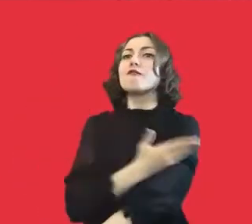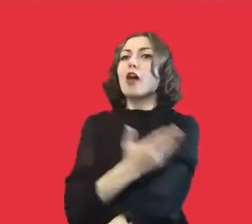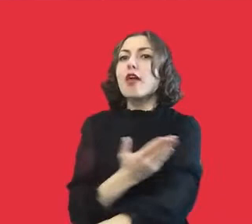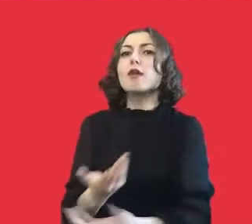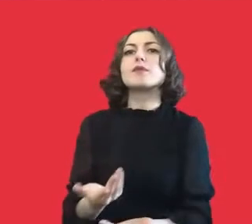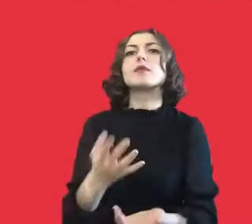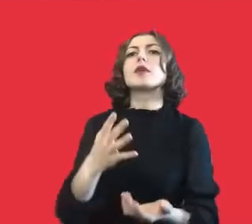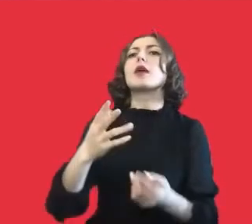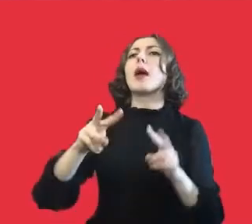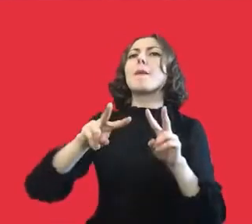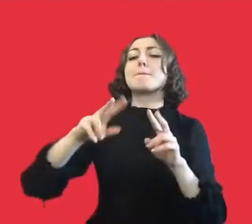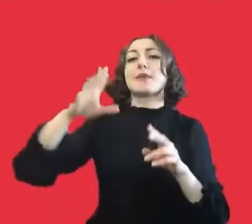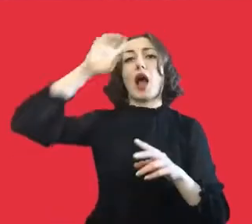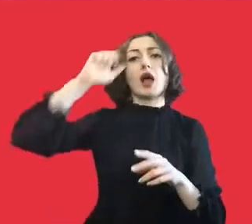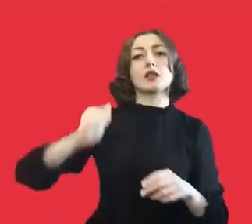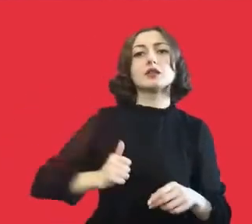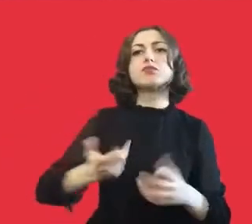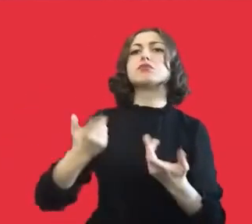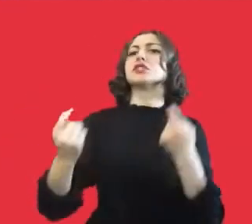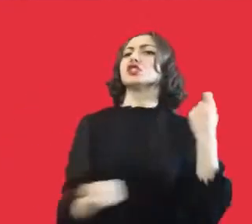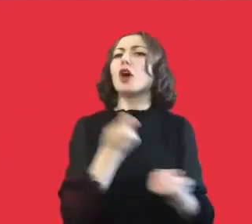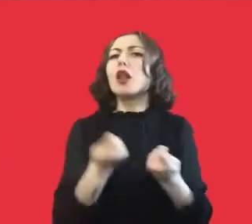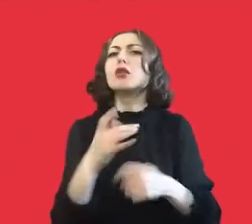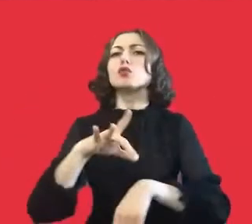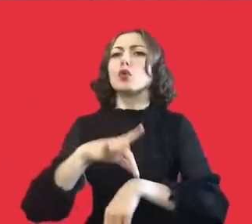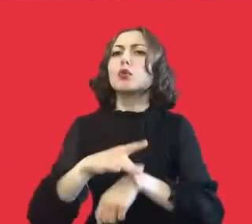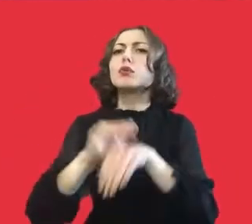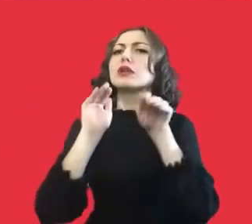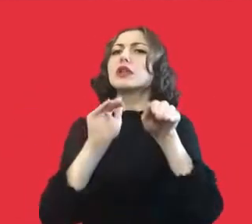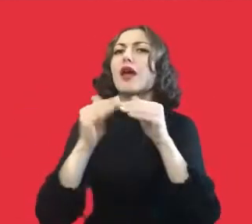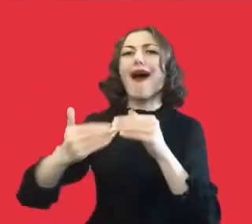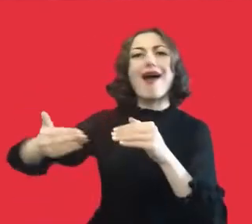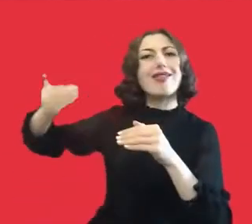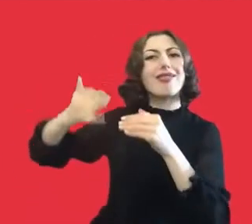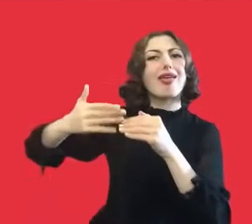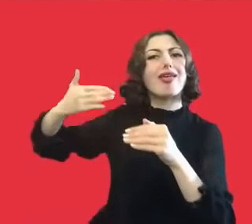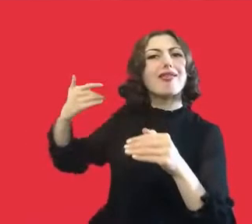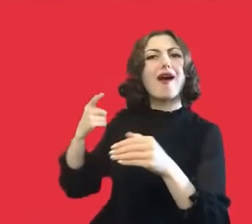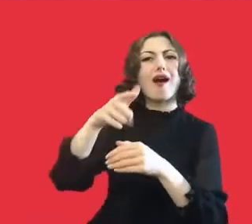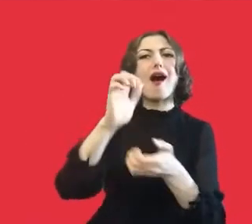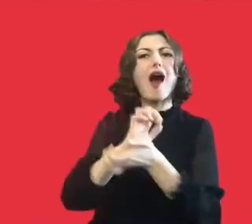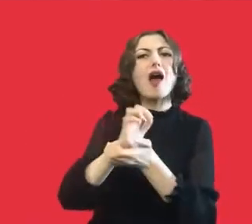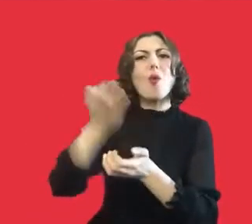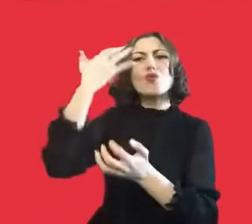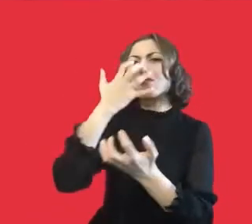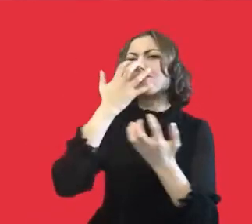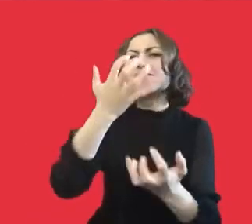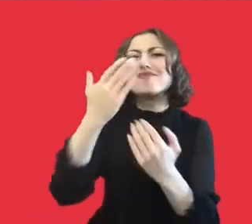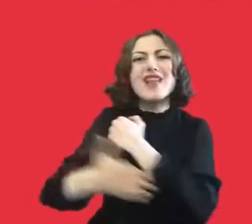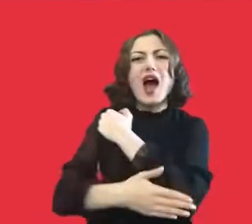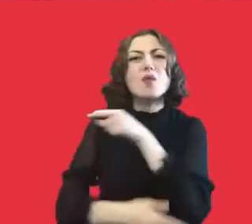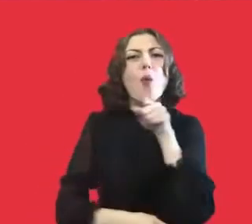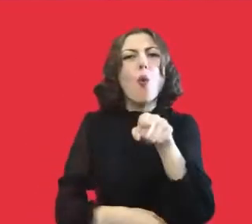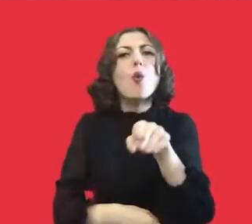Mehmetçiklerimizin sağlık hizmetlerine verilen destekler, onların arkada bıraktıkları ailelere yapılan yardımlar, cephede savaşılan